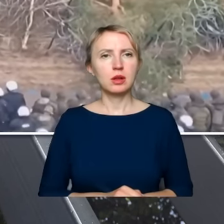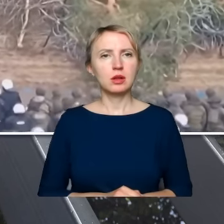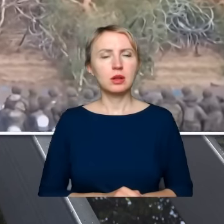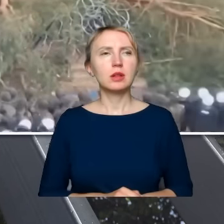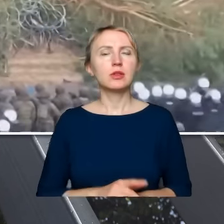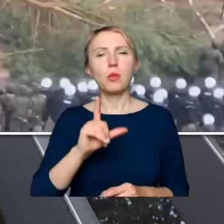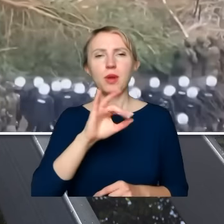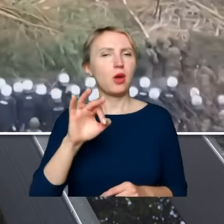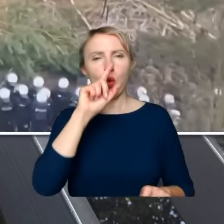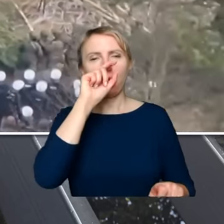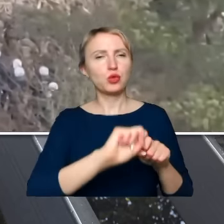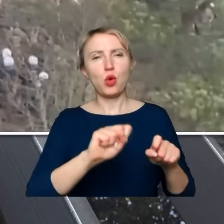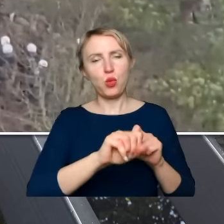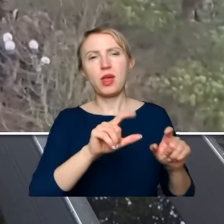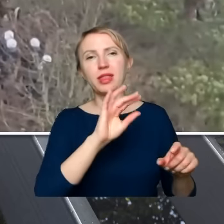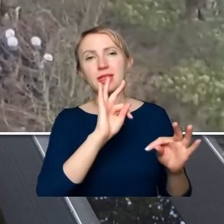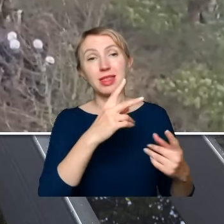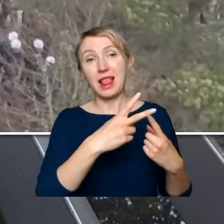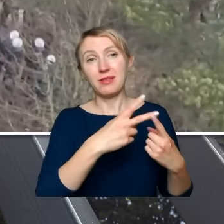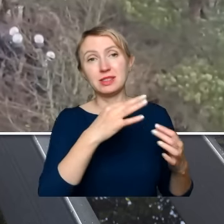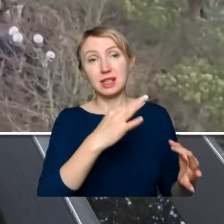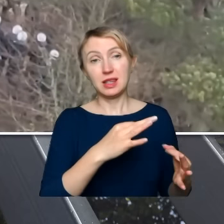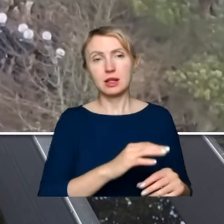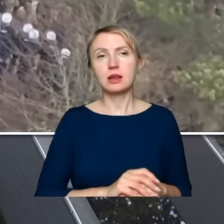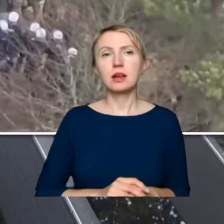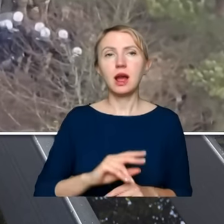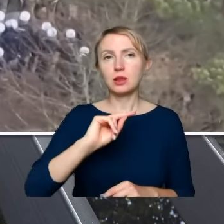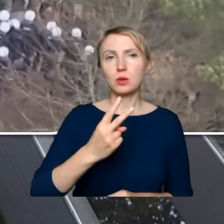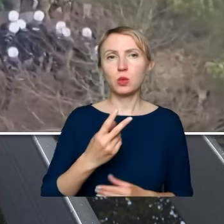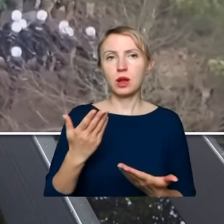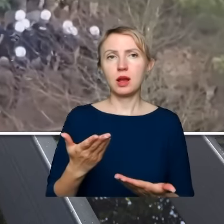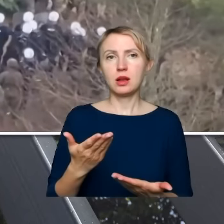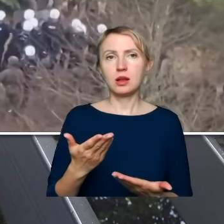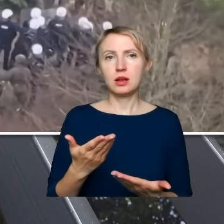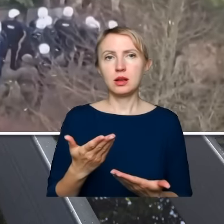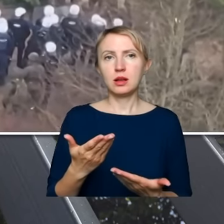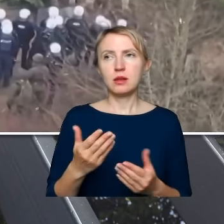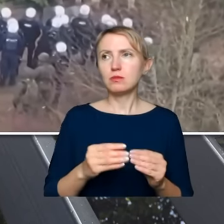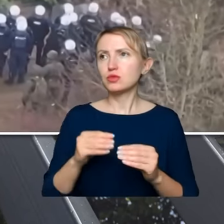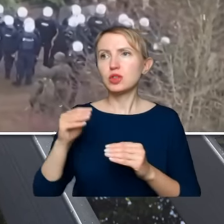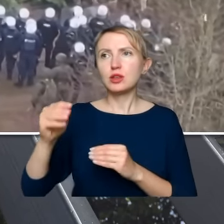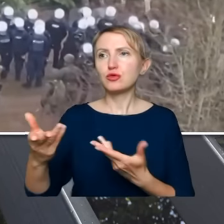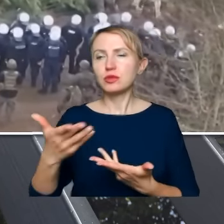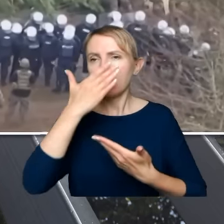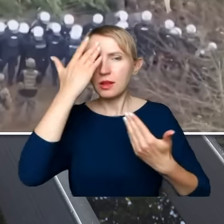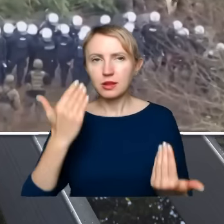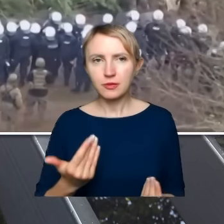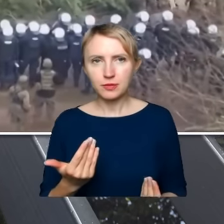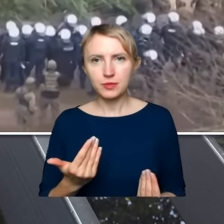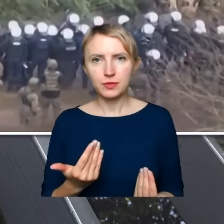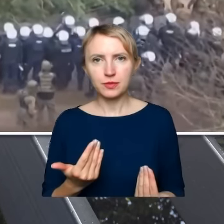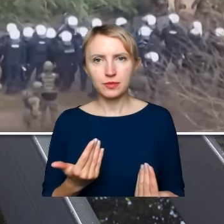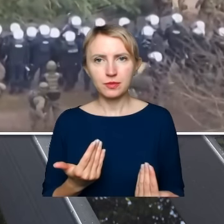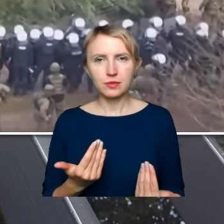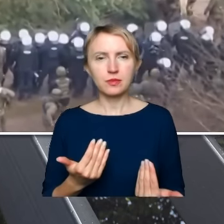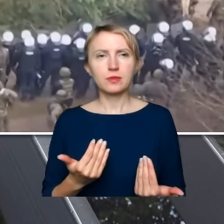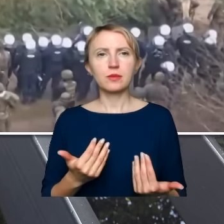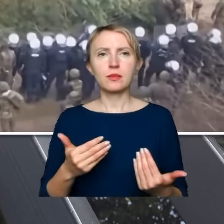Platformę, a druga nawet nie wiemy, jak została przeniesiona. Być może została strącona na